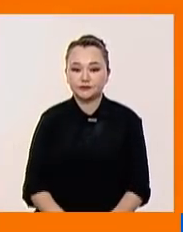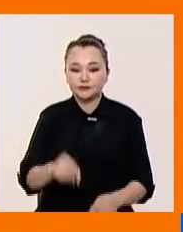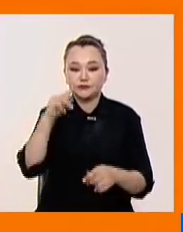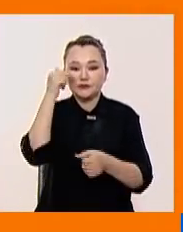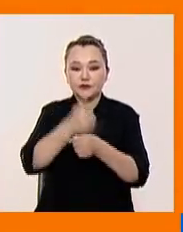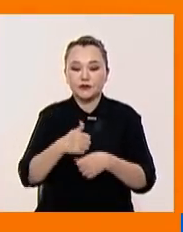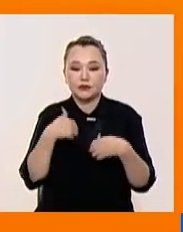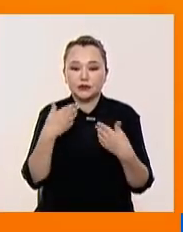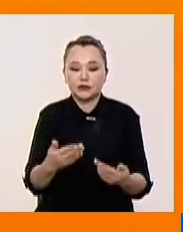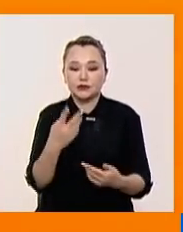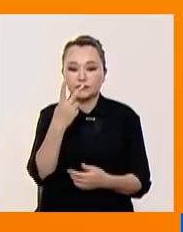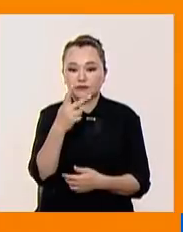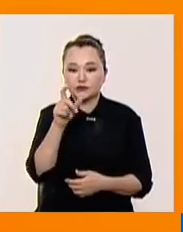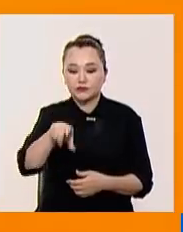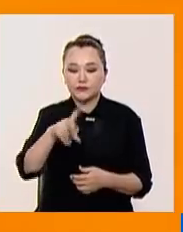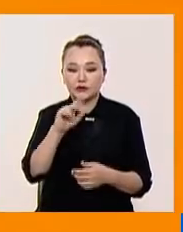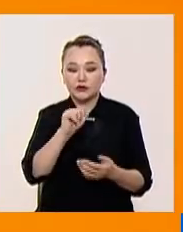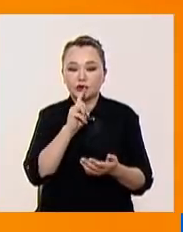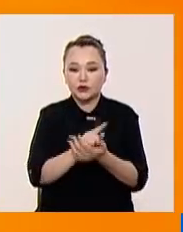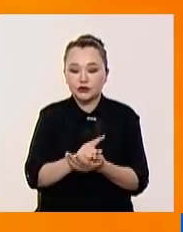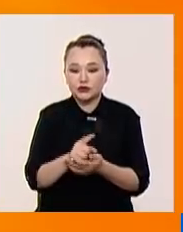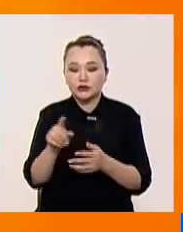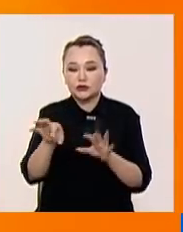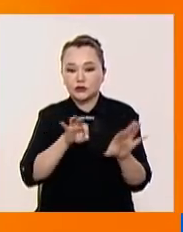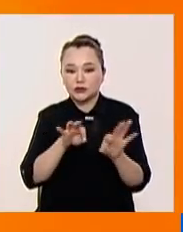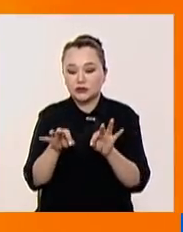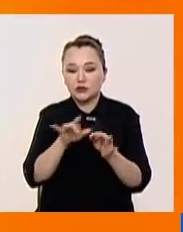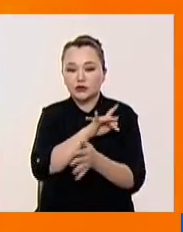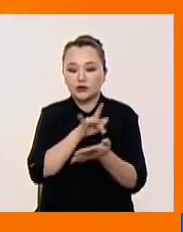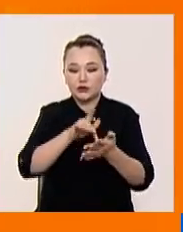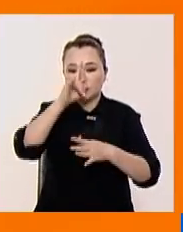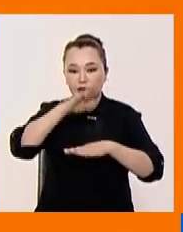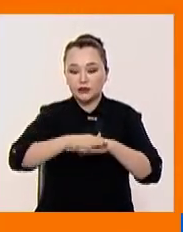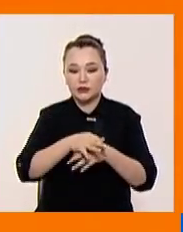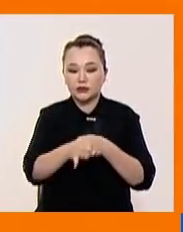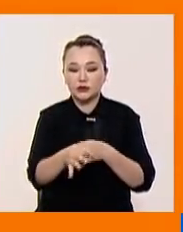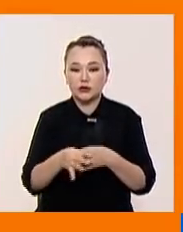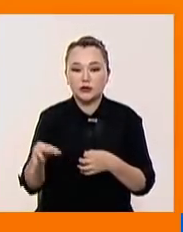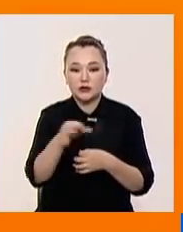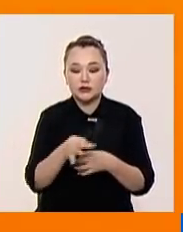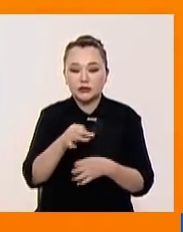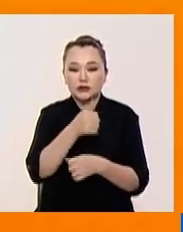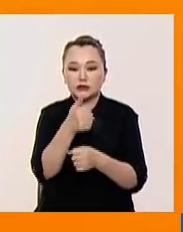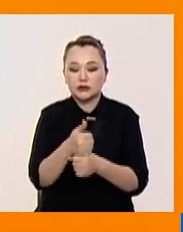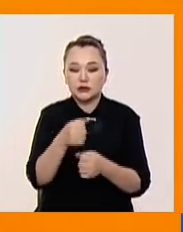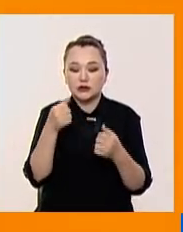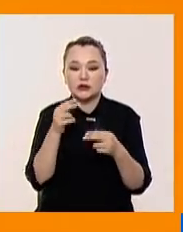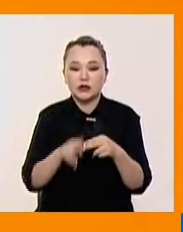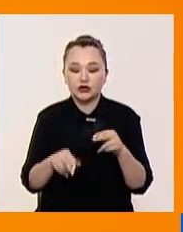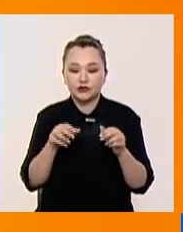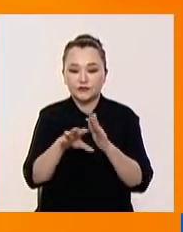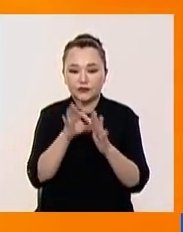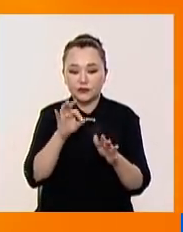Президент предлагает не менее 2 кандидатур на должности акимов областей и городов республиканского значения. Окончательный выбор будет